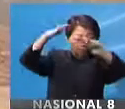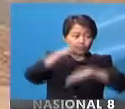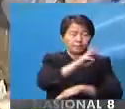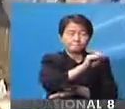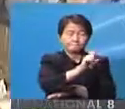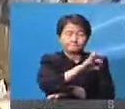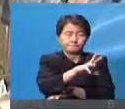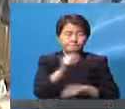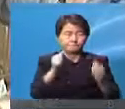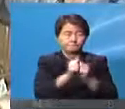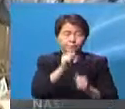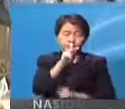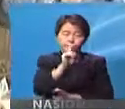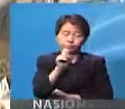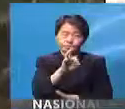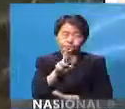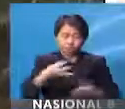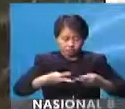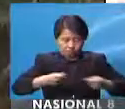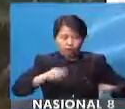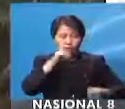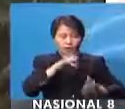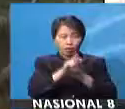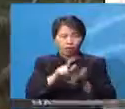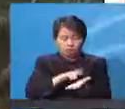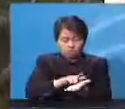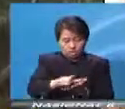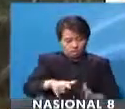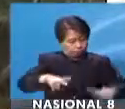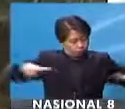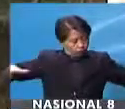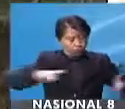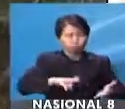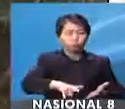ketereh dan tanah merah serta pembesaran lapangan terbang Sultan Ismail Petra